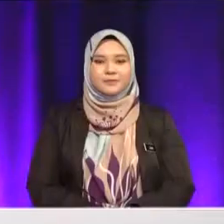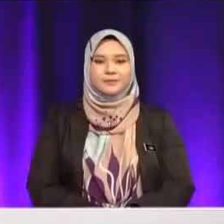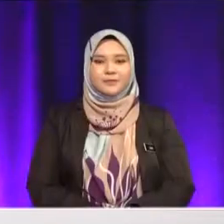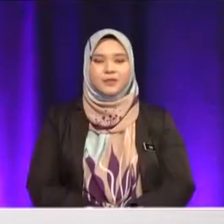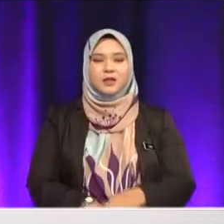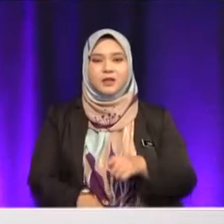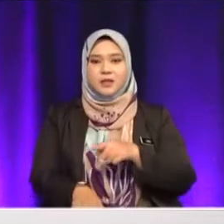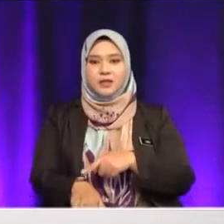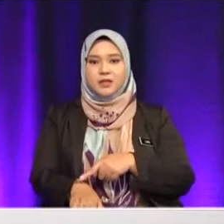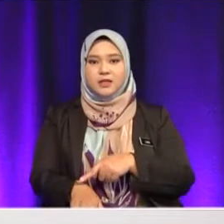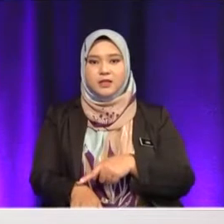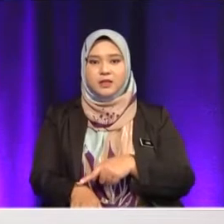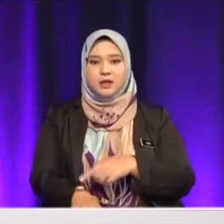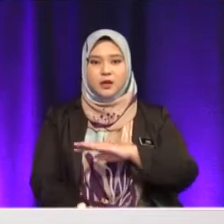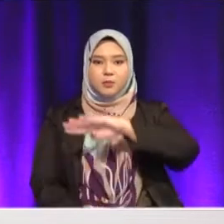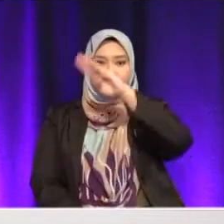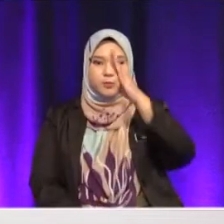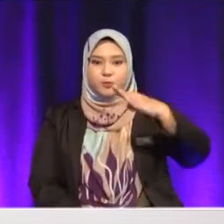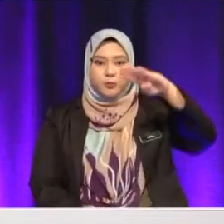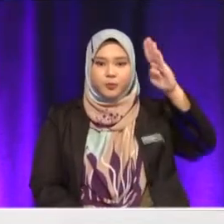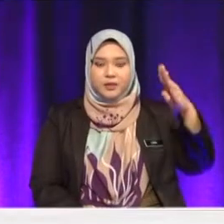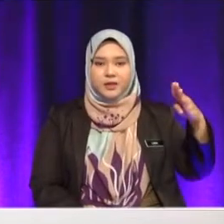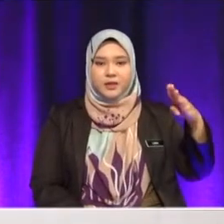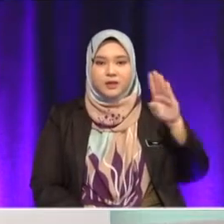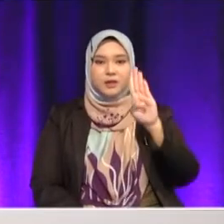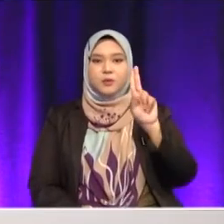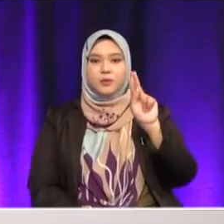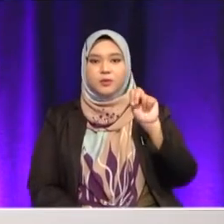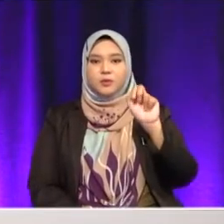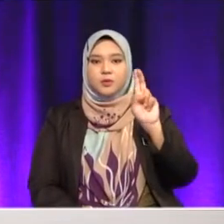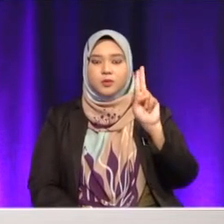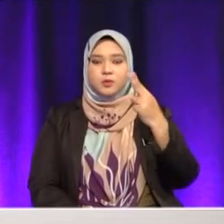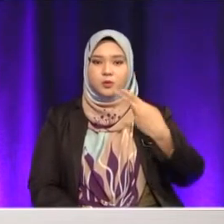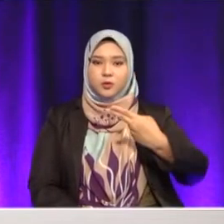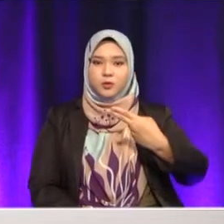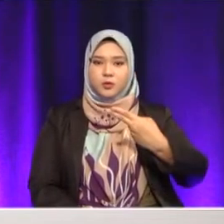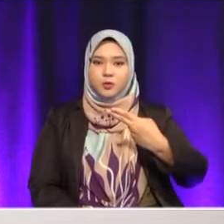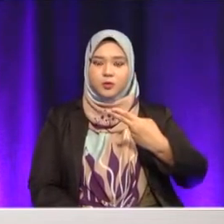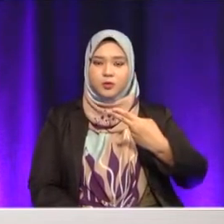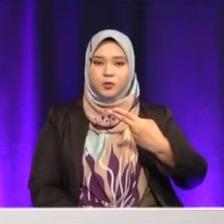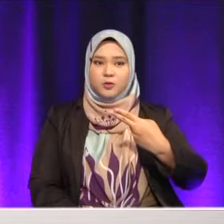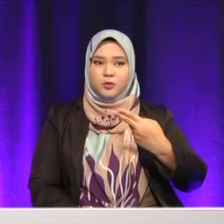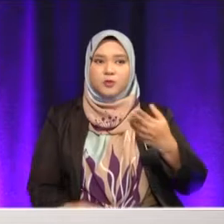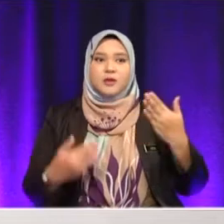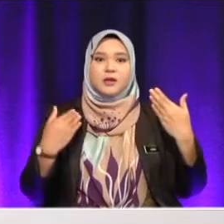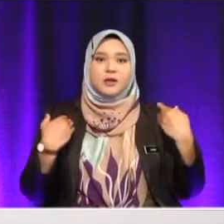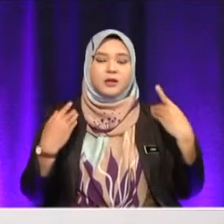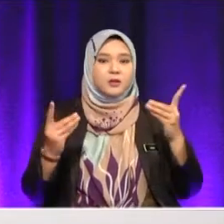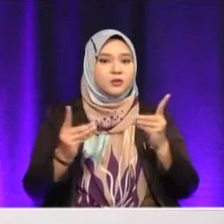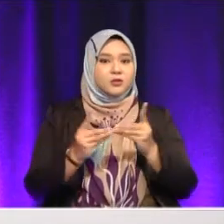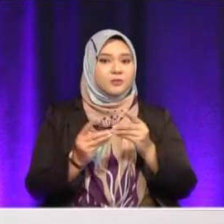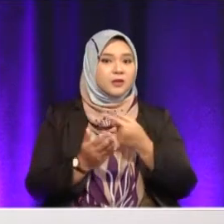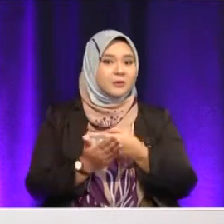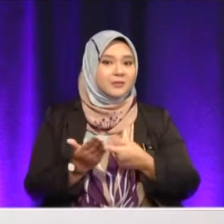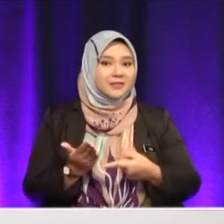terdapat bukti kebudayaan di kesan daripada kehadiran berbagai alat Batu paleoliti termasuk